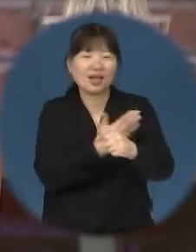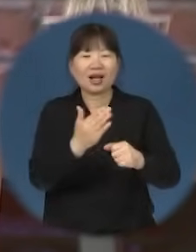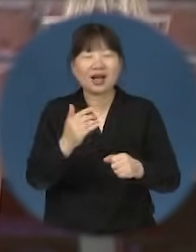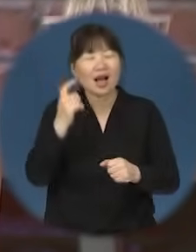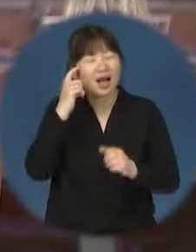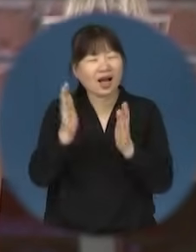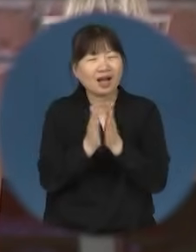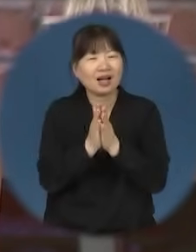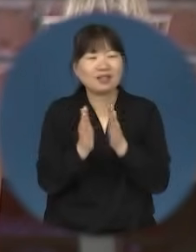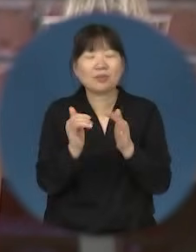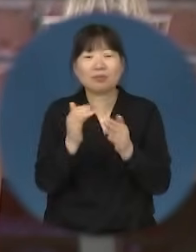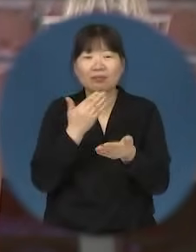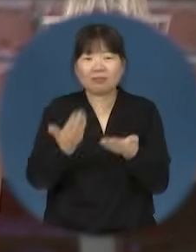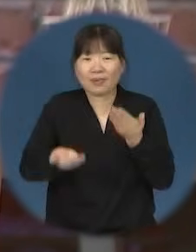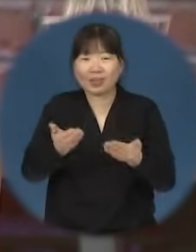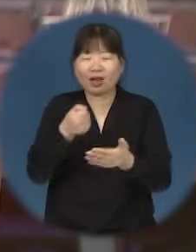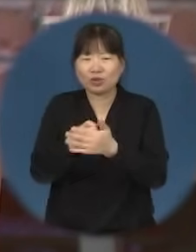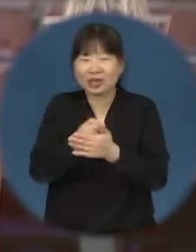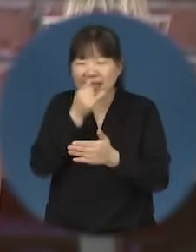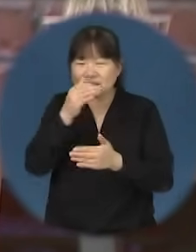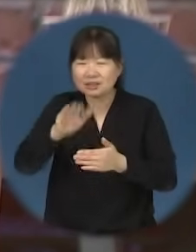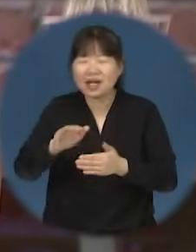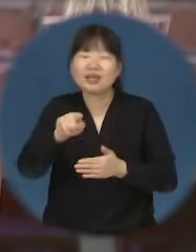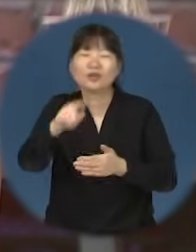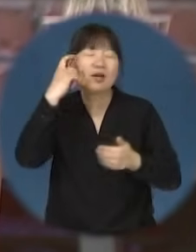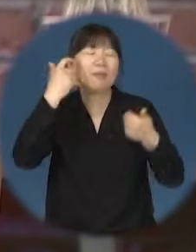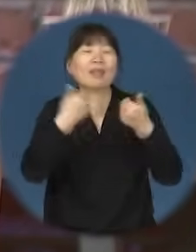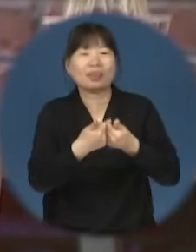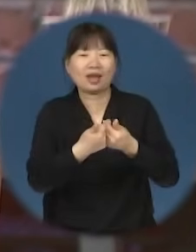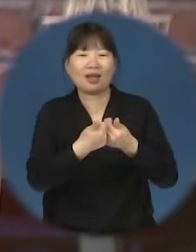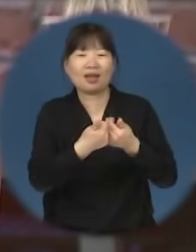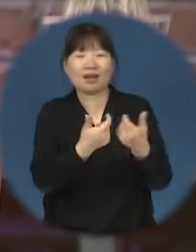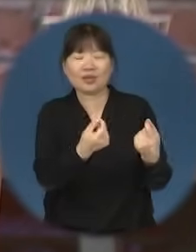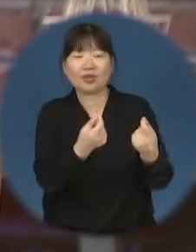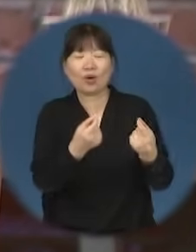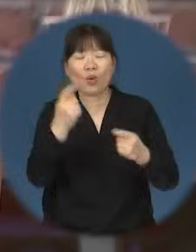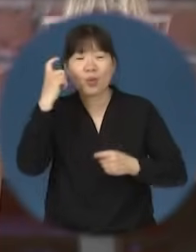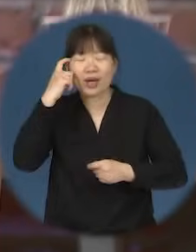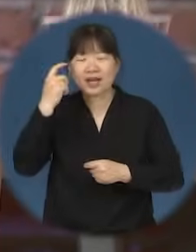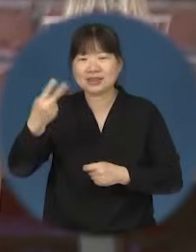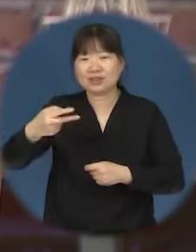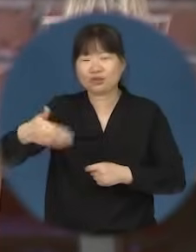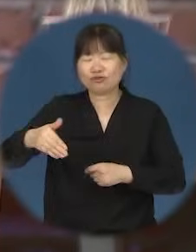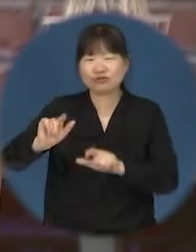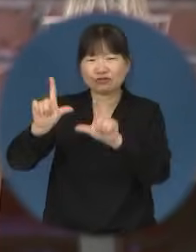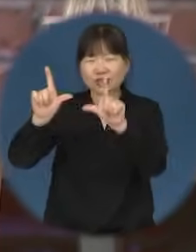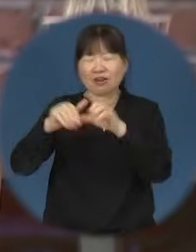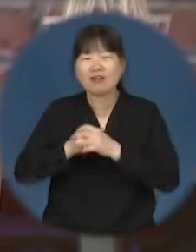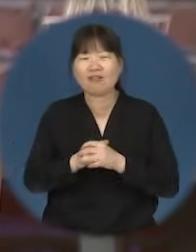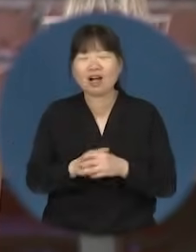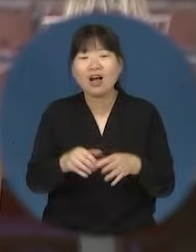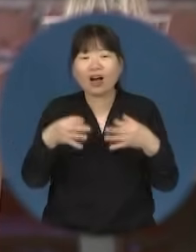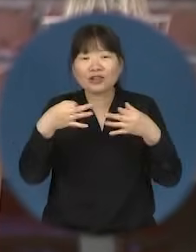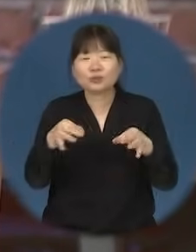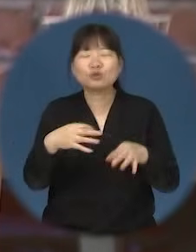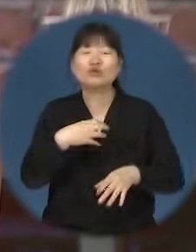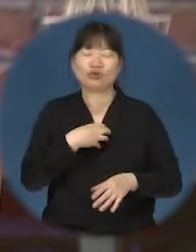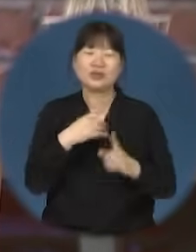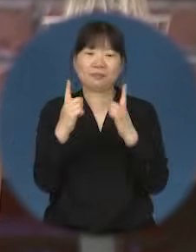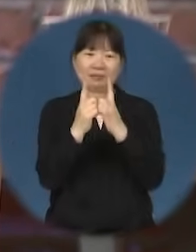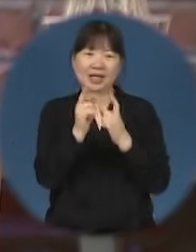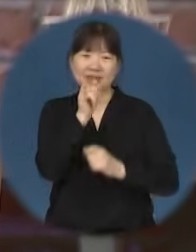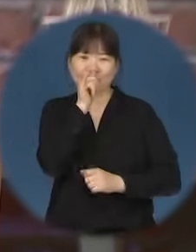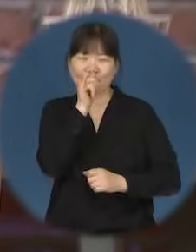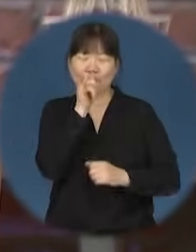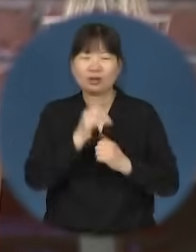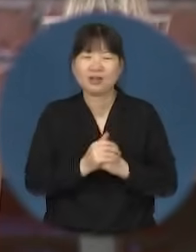판단하는데 이거를 이제 반기를 든 거죠. 예. 예, 왜냐하면 그때 2009년에 금융위기가 왔었잖아요.